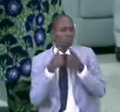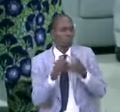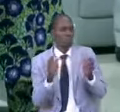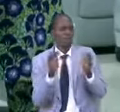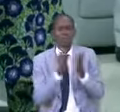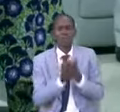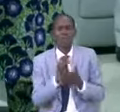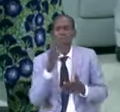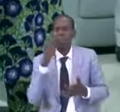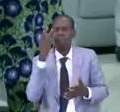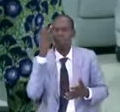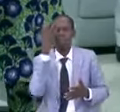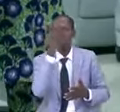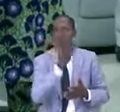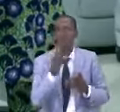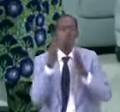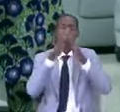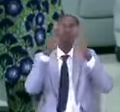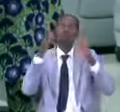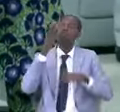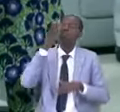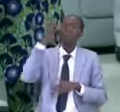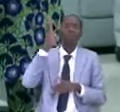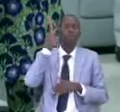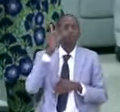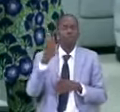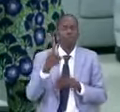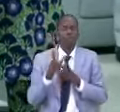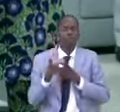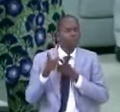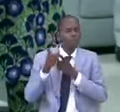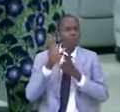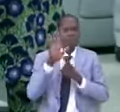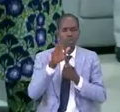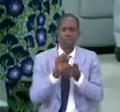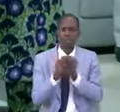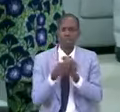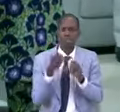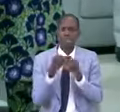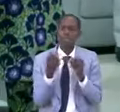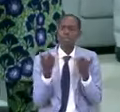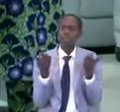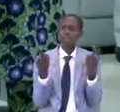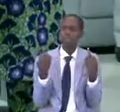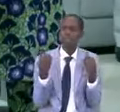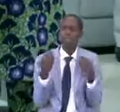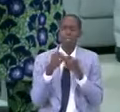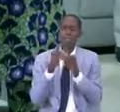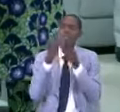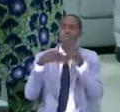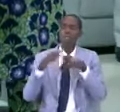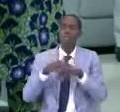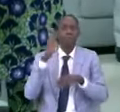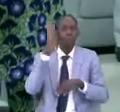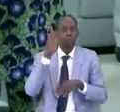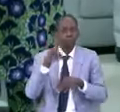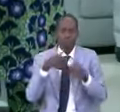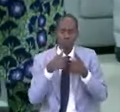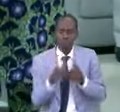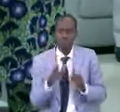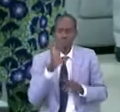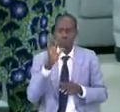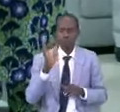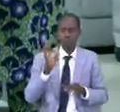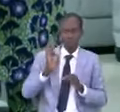va tu fais la course en vain c'était pète récompense en ce jour-là est-ce que tu vas passer l'éternité en